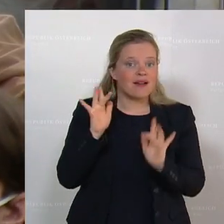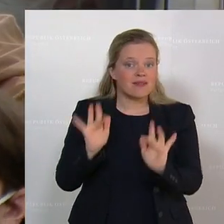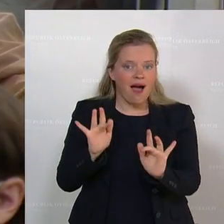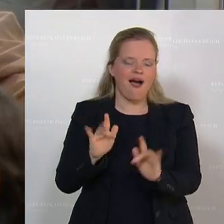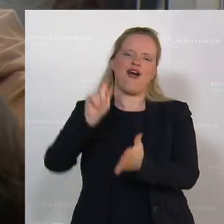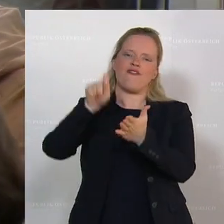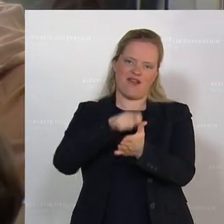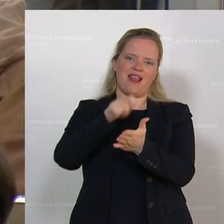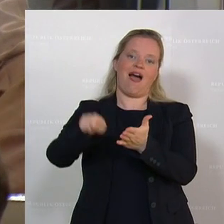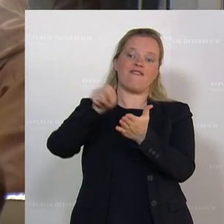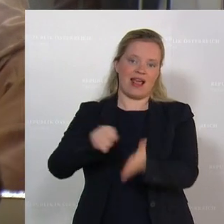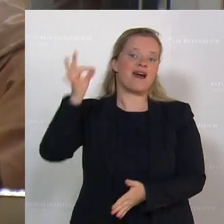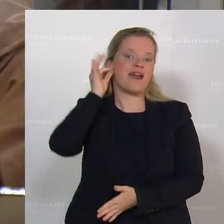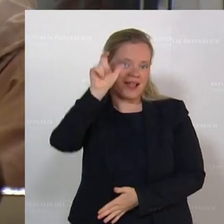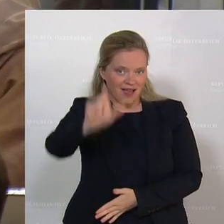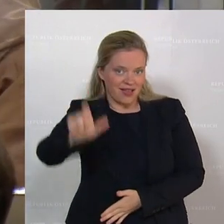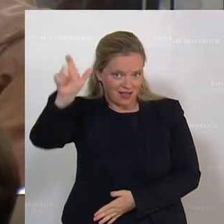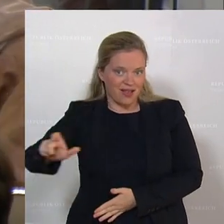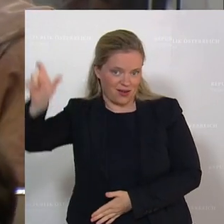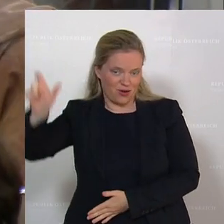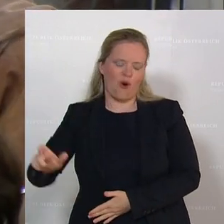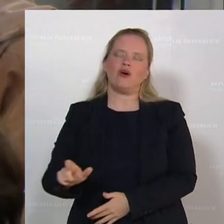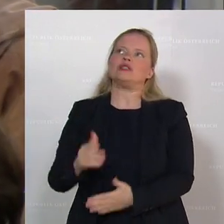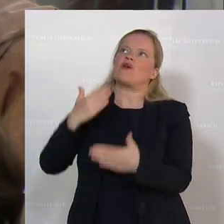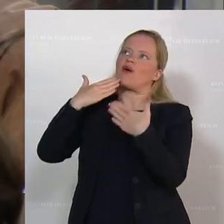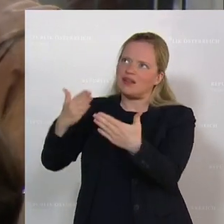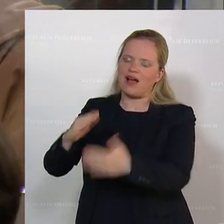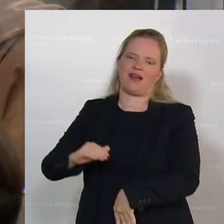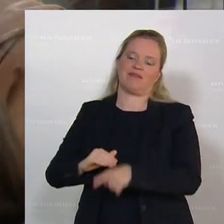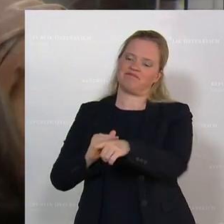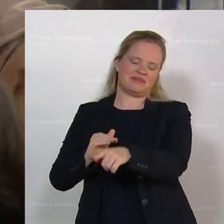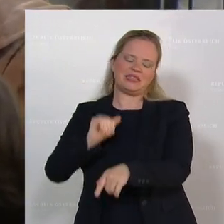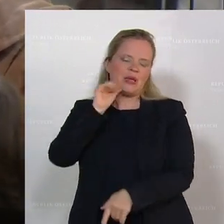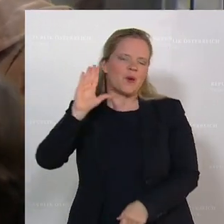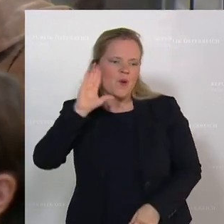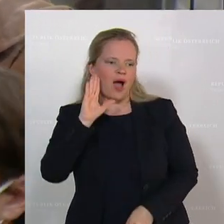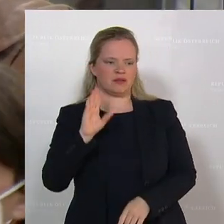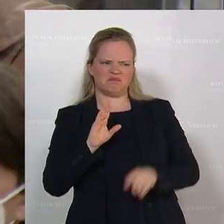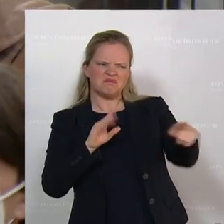genügt es Gott sei Dank nicht, andere zu diffamieren und schlecht zu reden, sehr geehrte Damen und Herren.